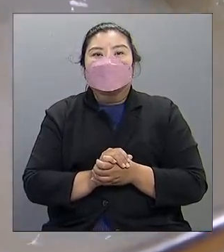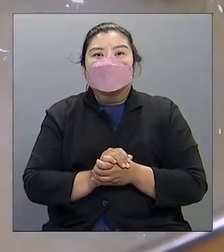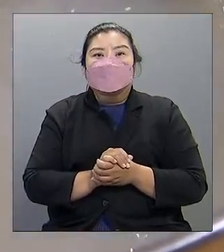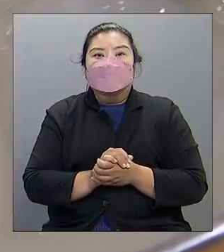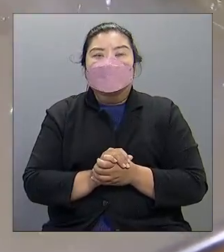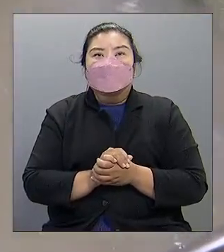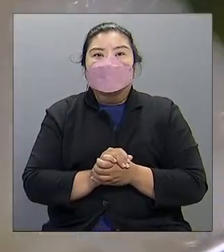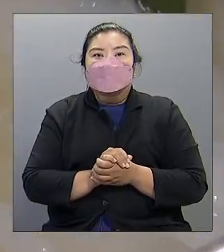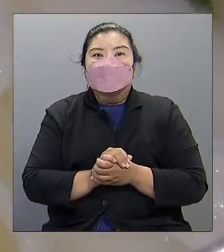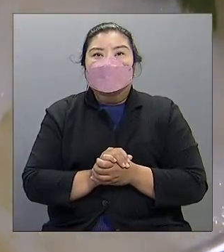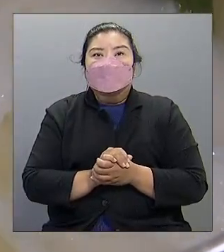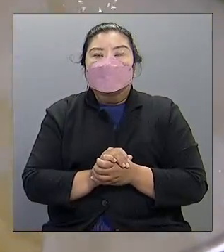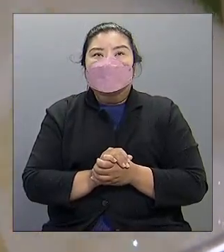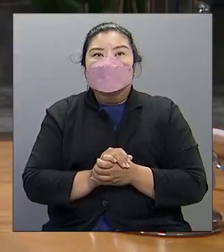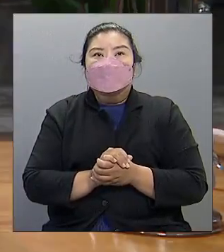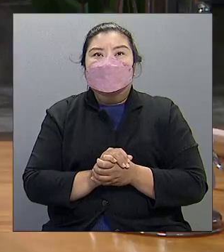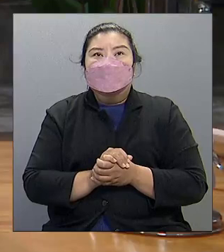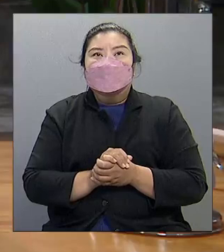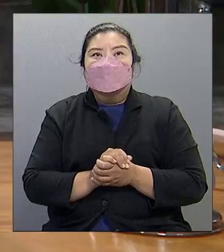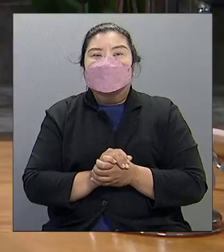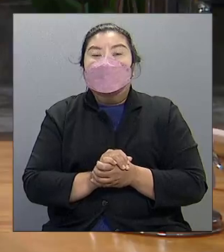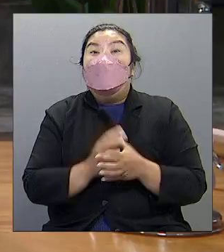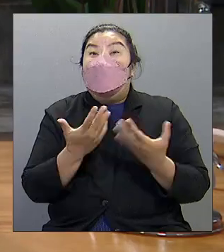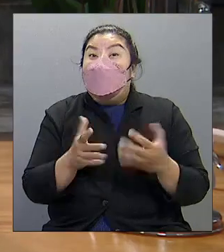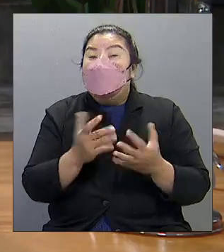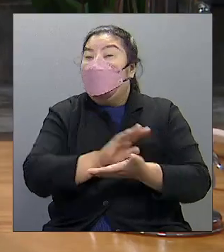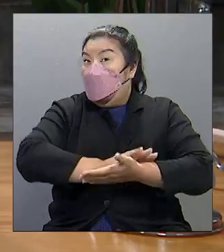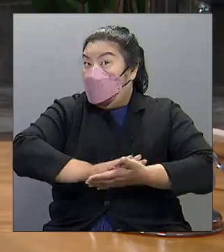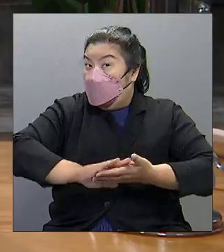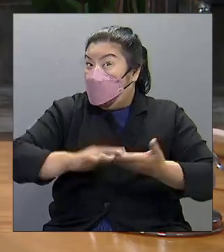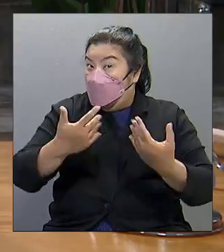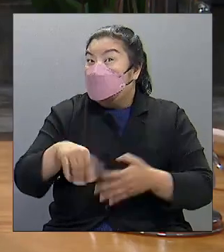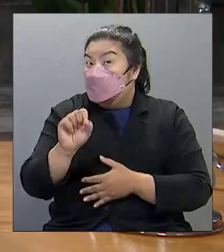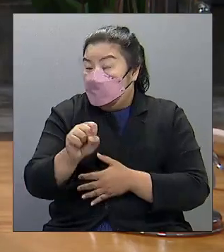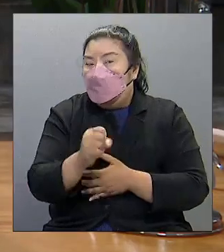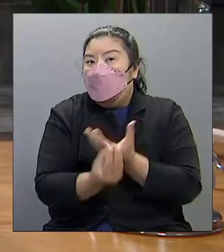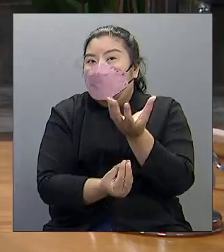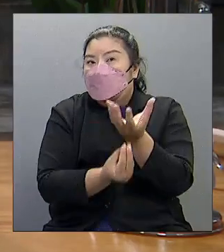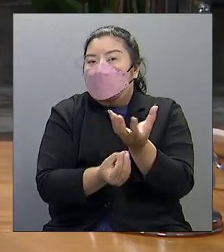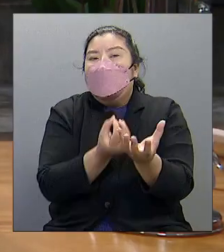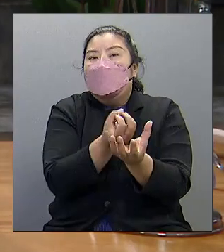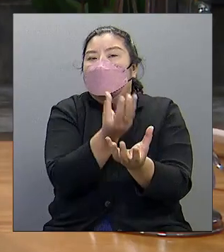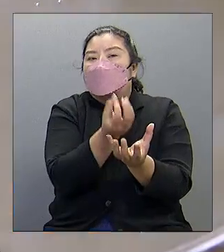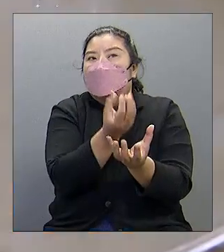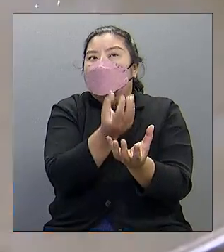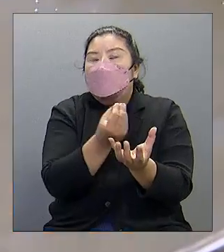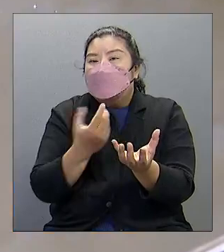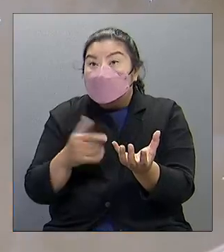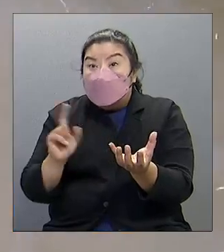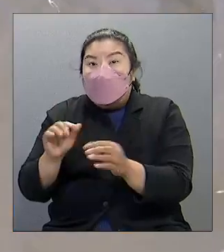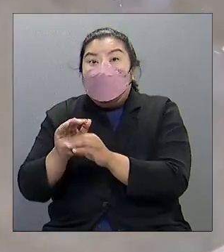จนสผสมเดอดอครั้งตอนนี้เราก็จะใส่หวประตดทเหลือลาดลไปเลย